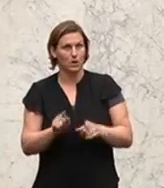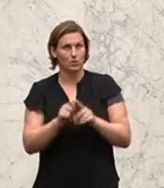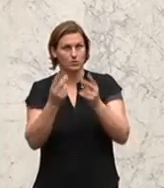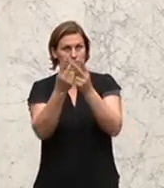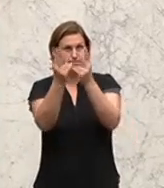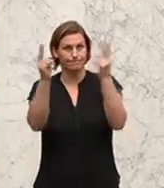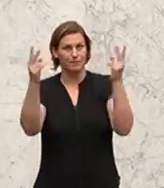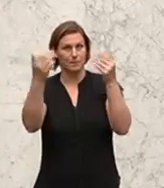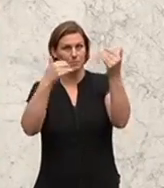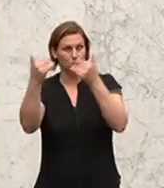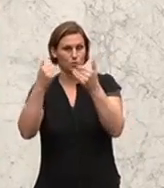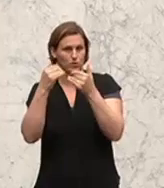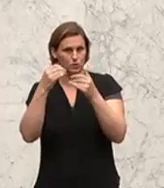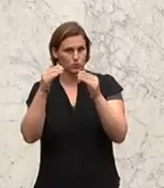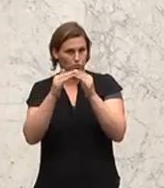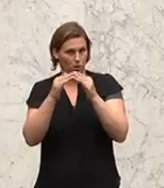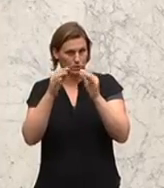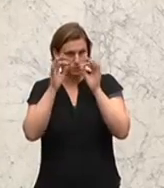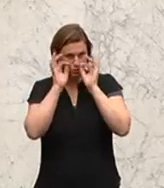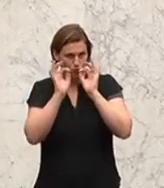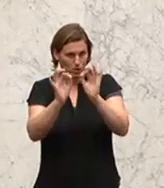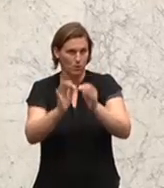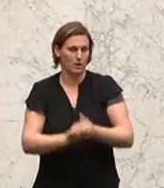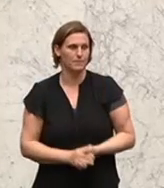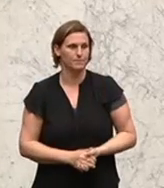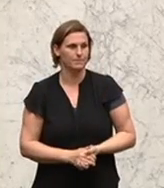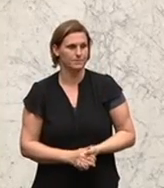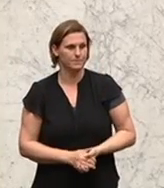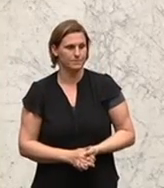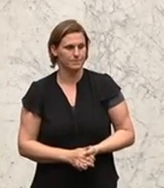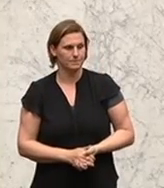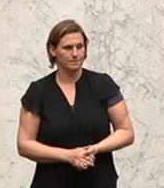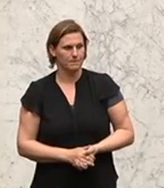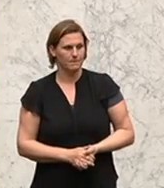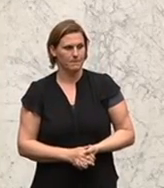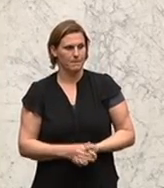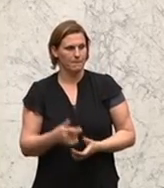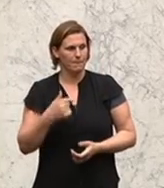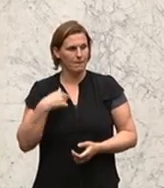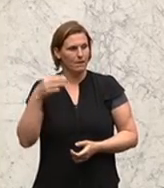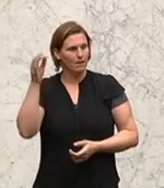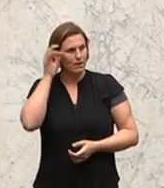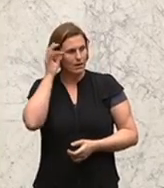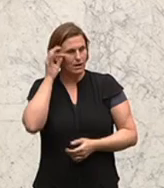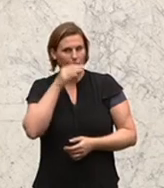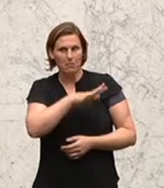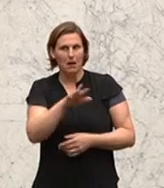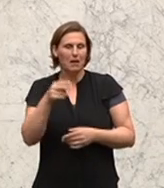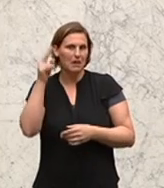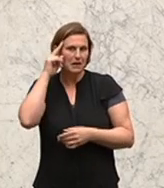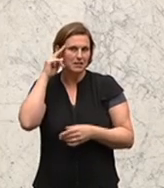der Besuchergalerie und vor den Bildschirmen. Ich glaube, die sowohl die Materie